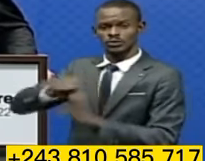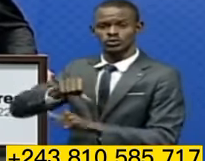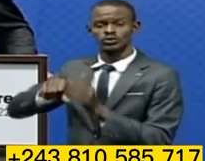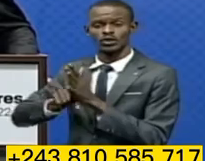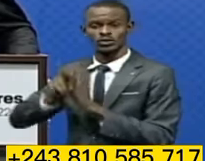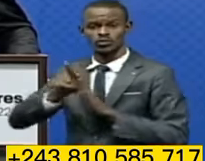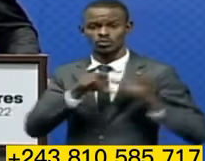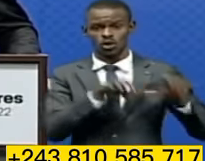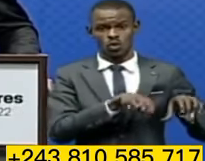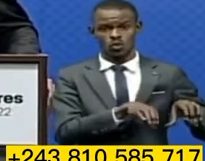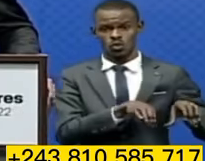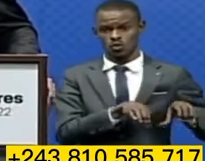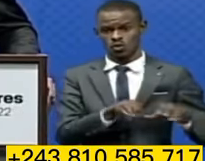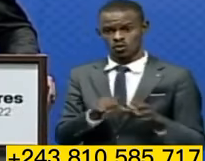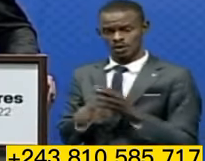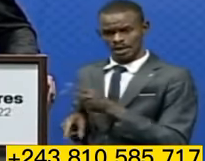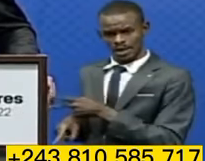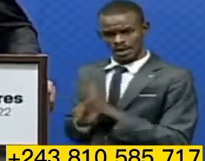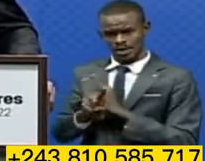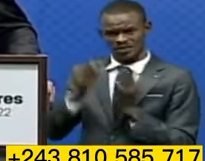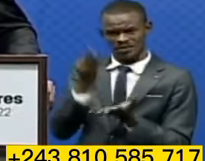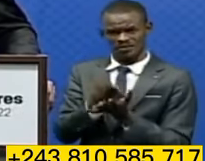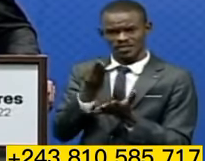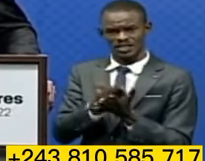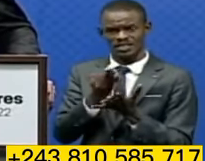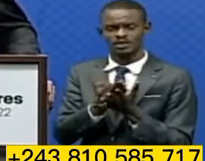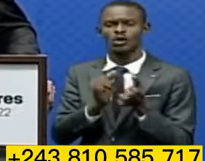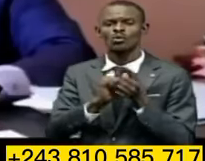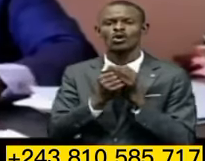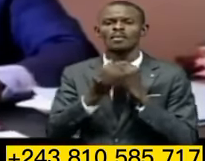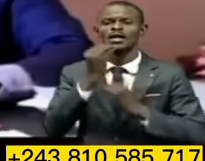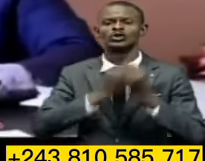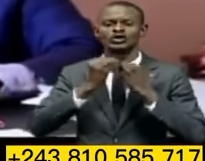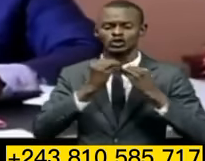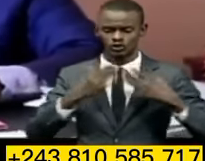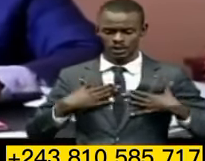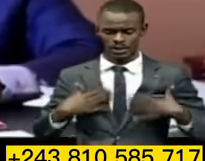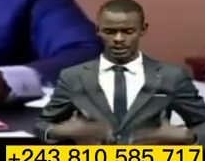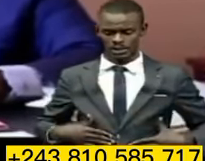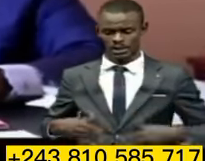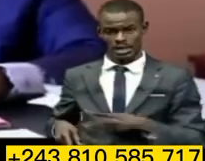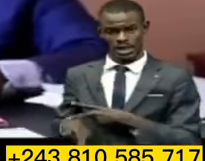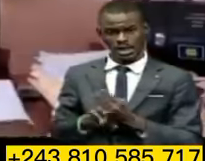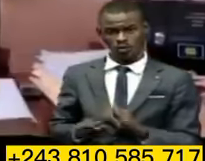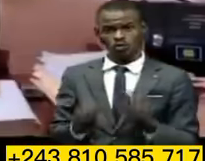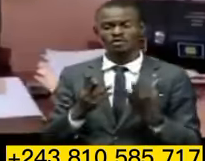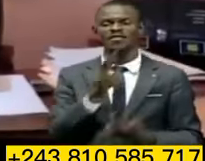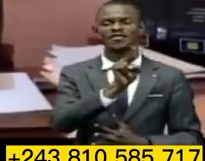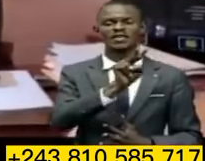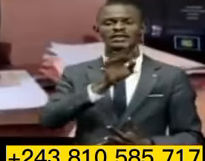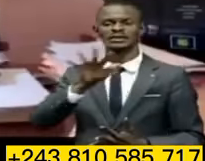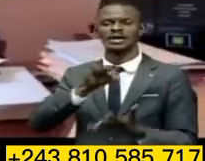titre du financement additionnel du projet multisectoriel de nutrition et de santé. Le montant irrelatif est de